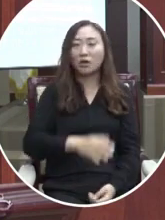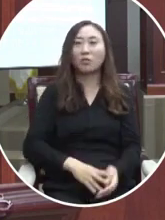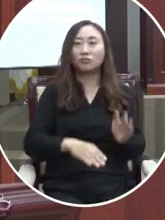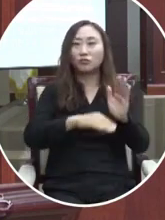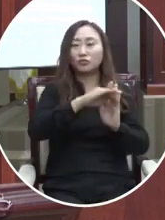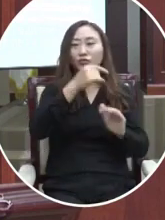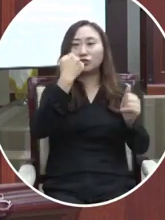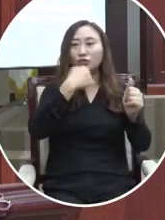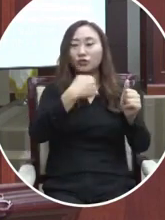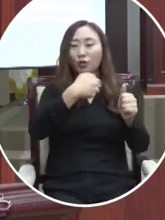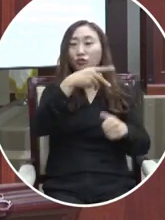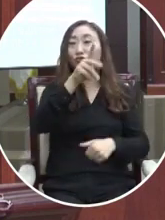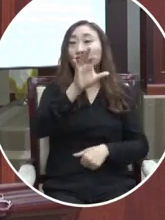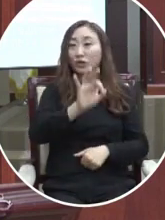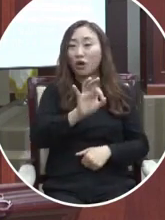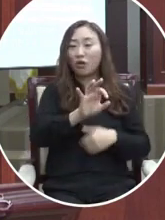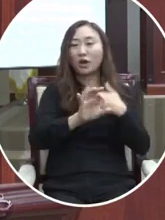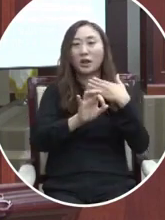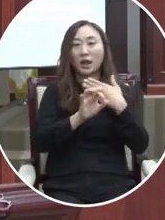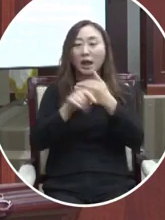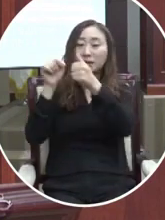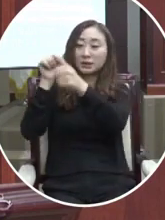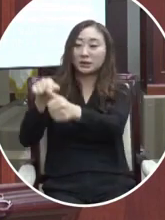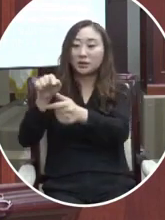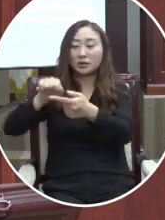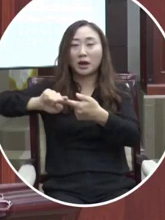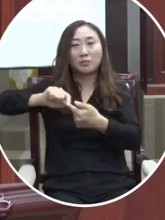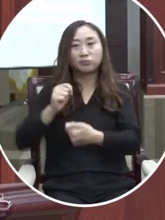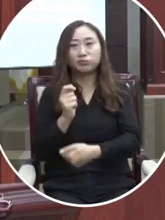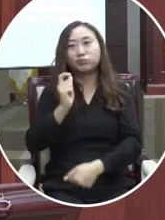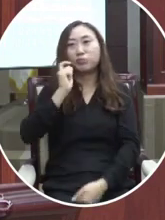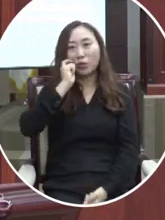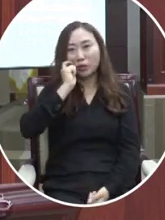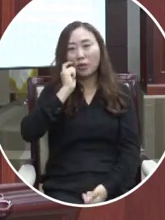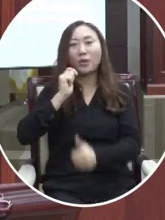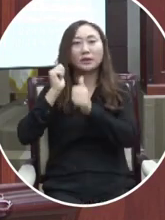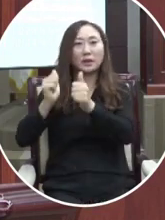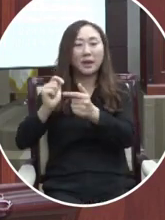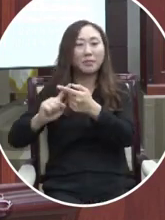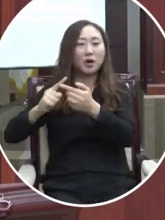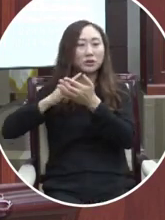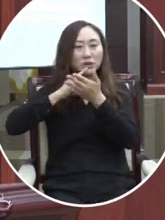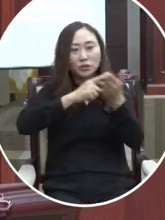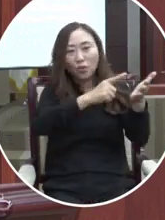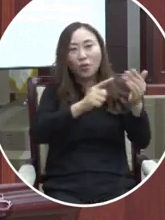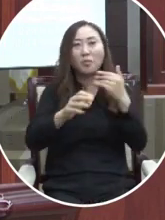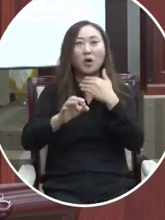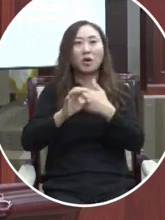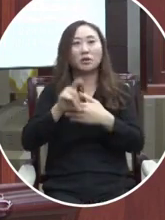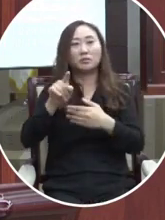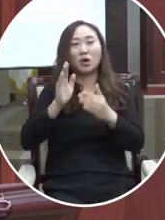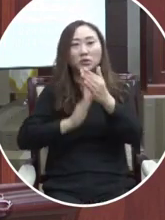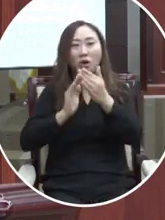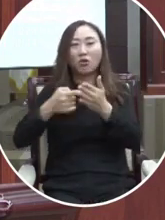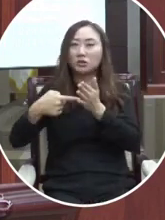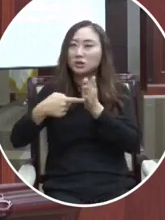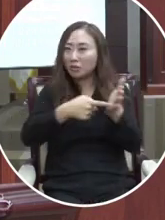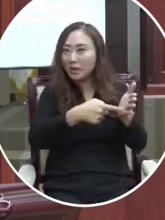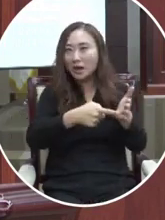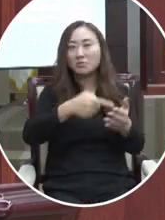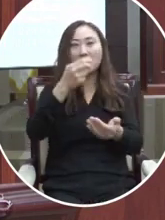북부교육지원청의 행정명령에 대한 불복은 물론 행정심판청구, 행정소송,